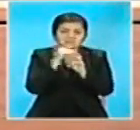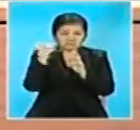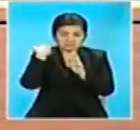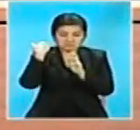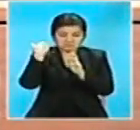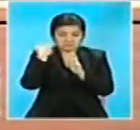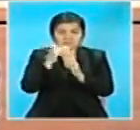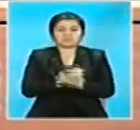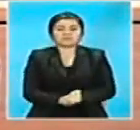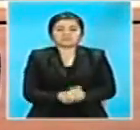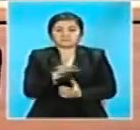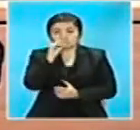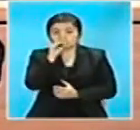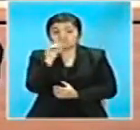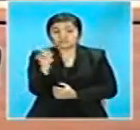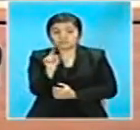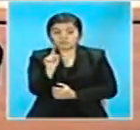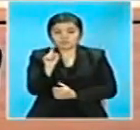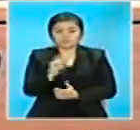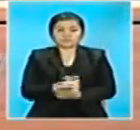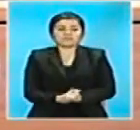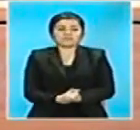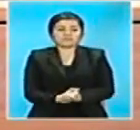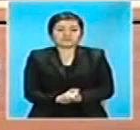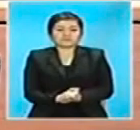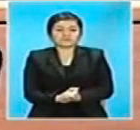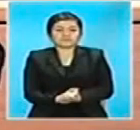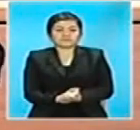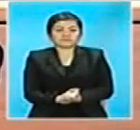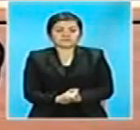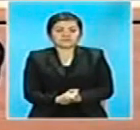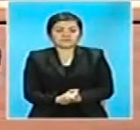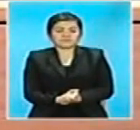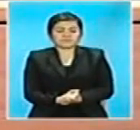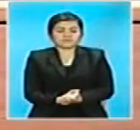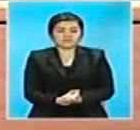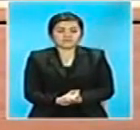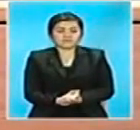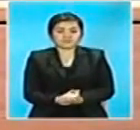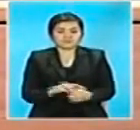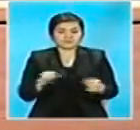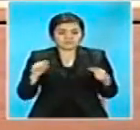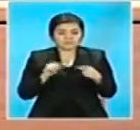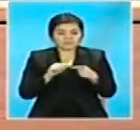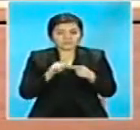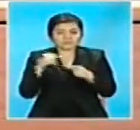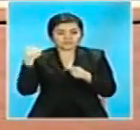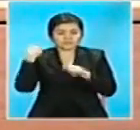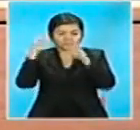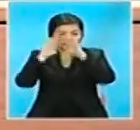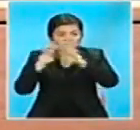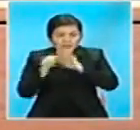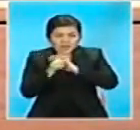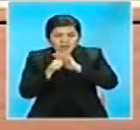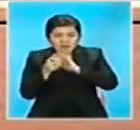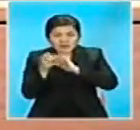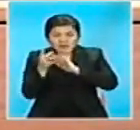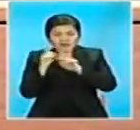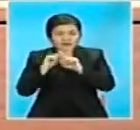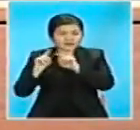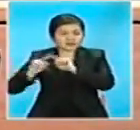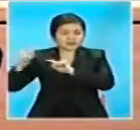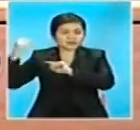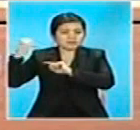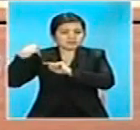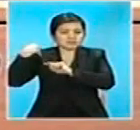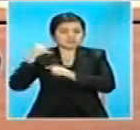นะครับก็จะมีการพูดกันถึงเรื่องนะครับเรื่องของงูเห่าบ้างนะครับต่างๆเหล่านี้เป็นต้นเนี่ย